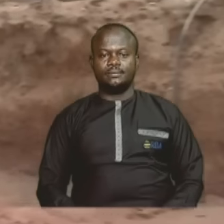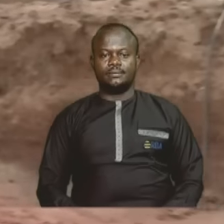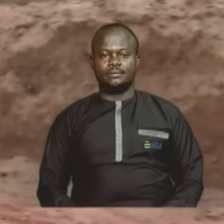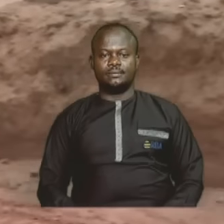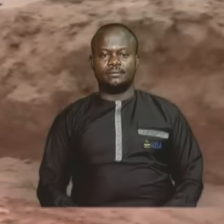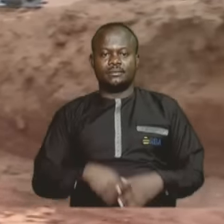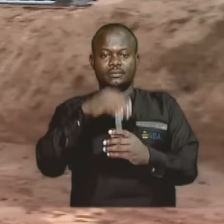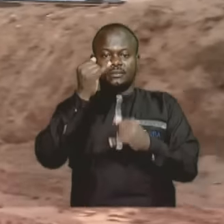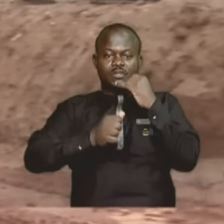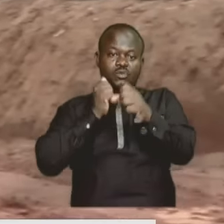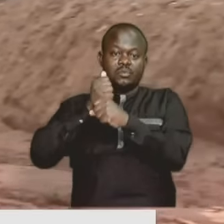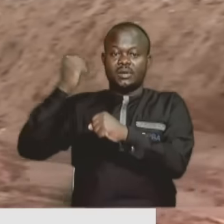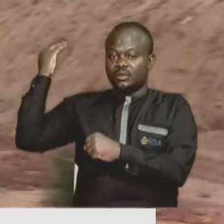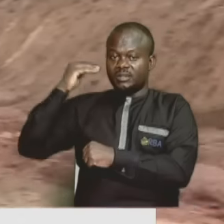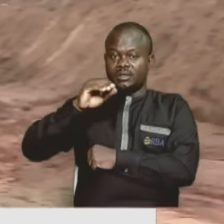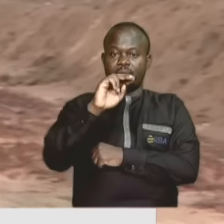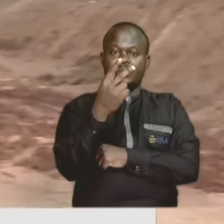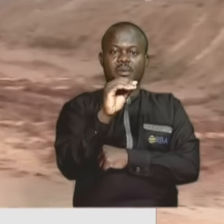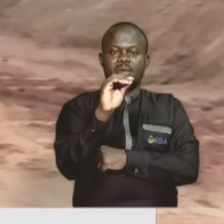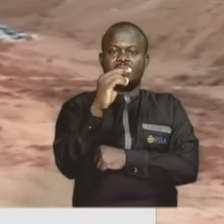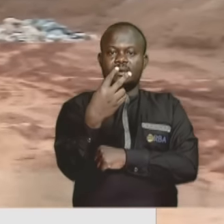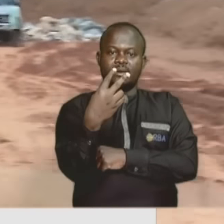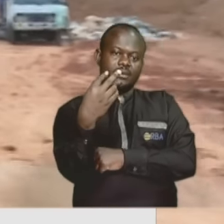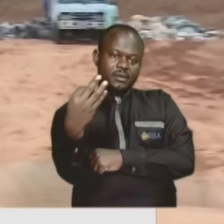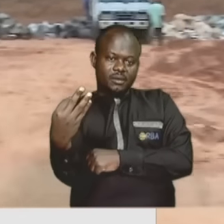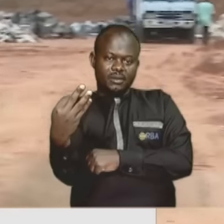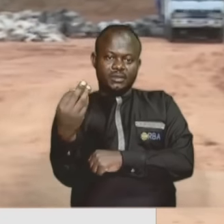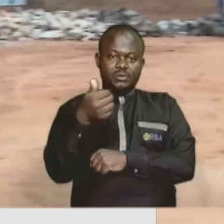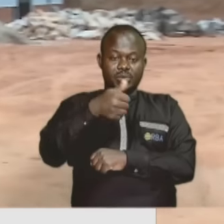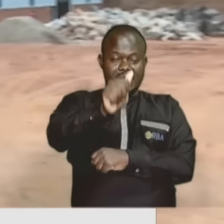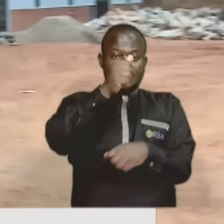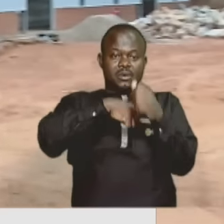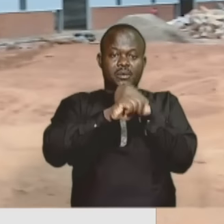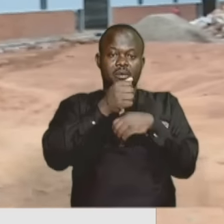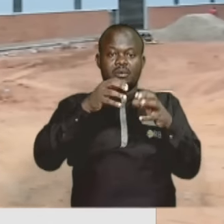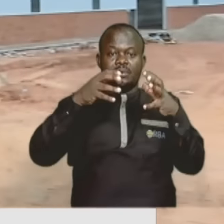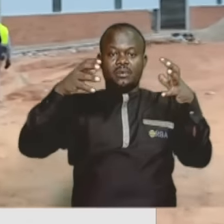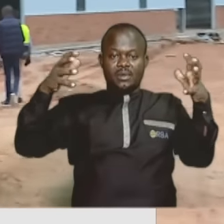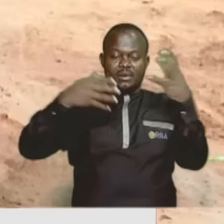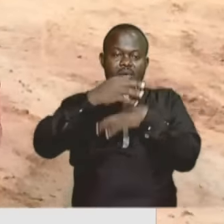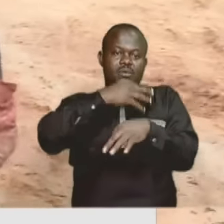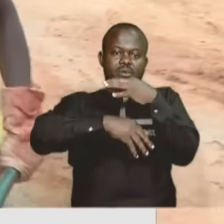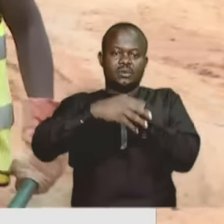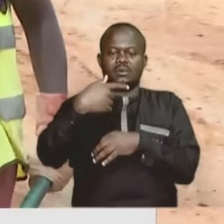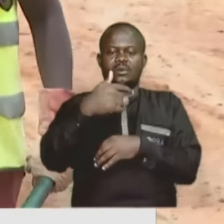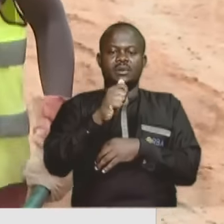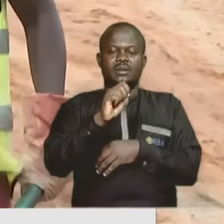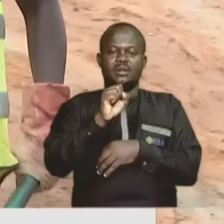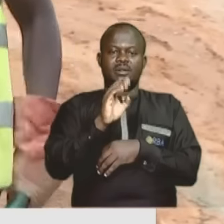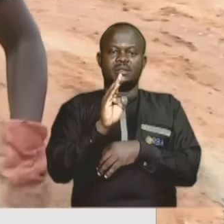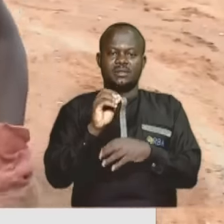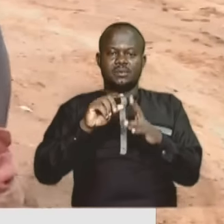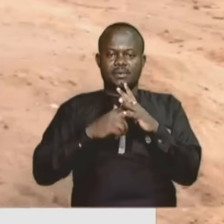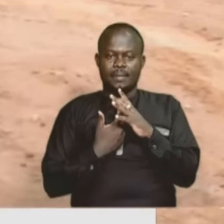Mu mpera z'umwaka ushize w'2023 nibwo imirimo nyirizina yo kwagurura uruganda rwa Gatsibo Rice